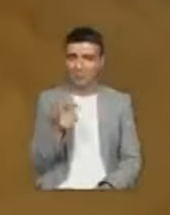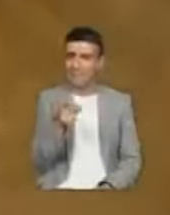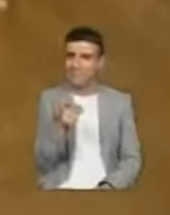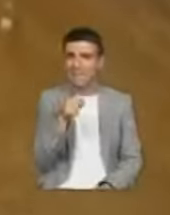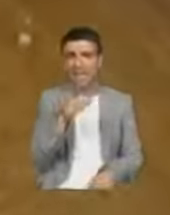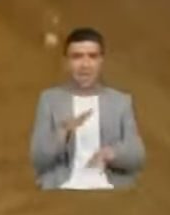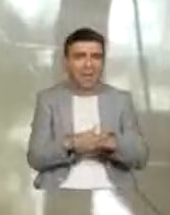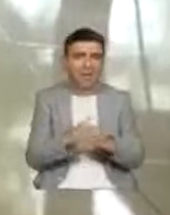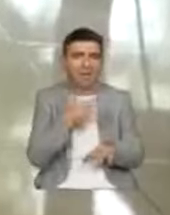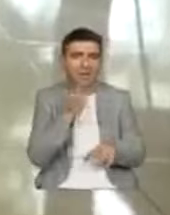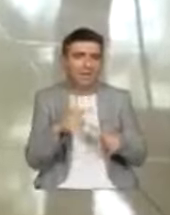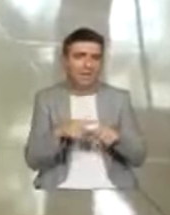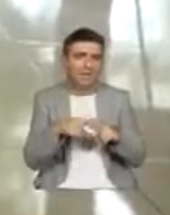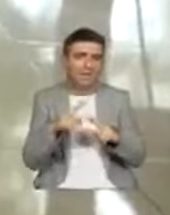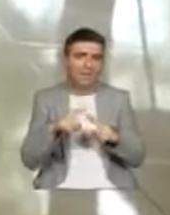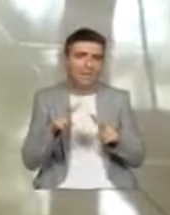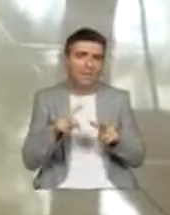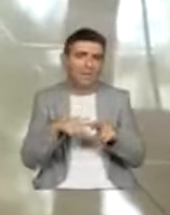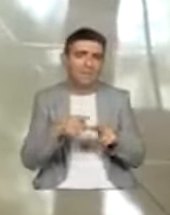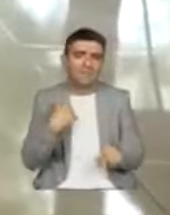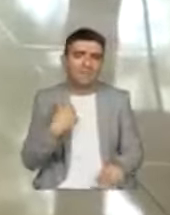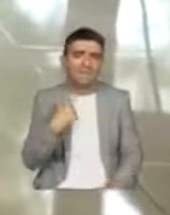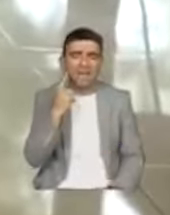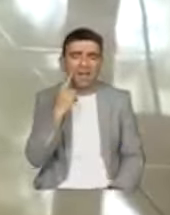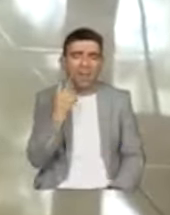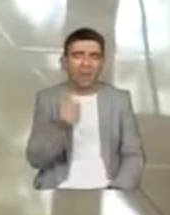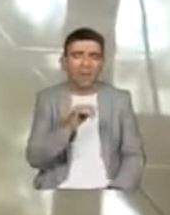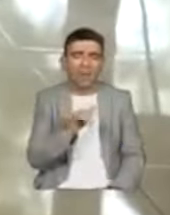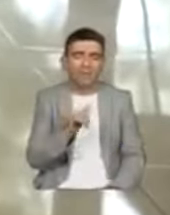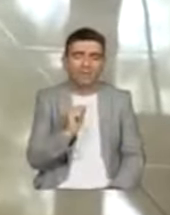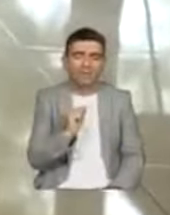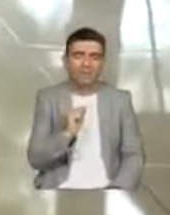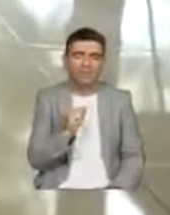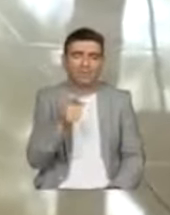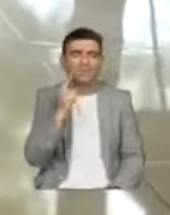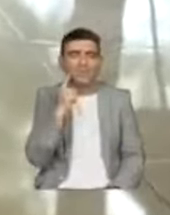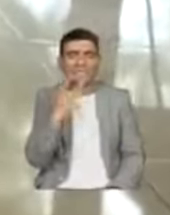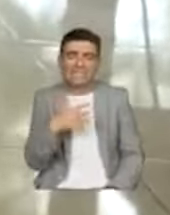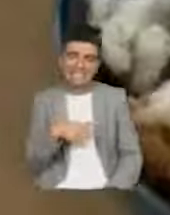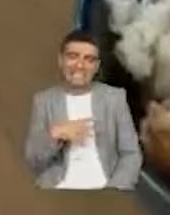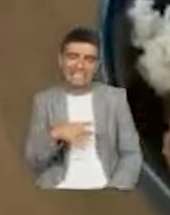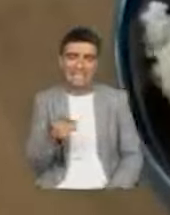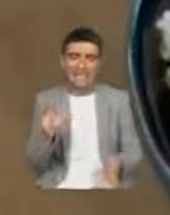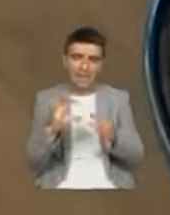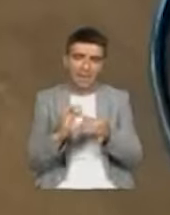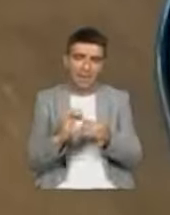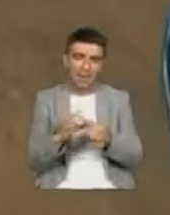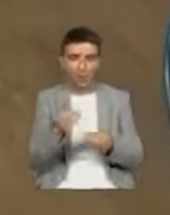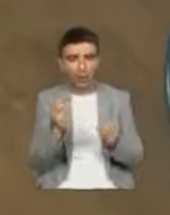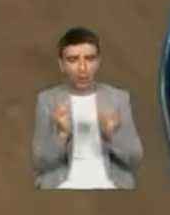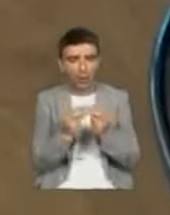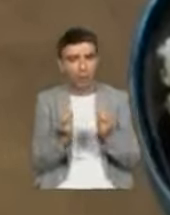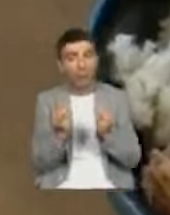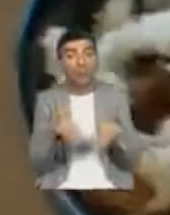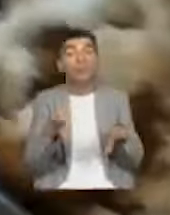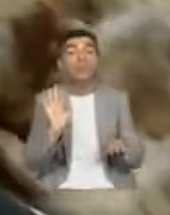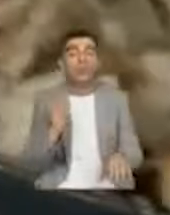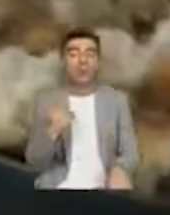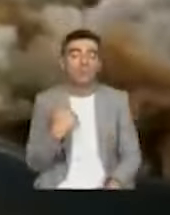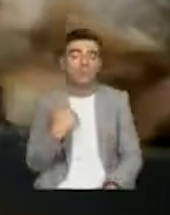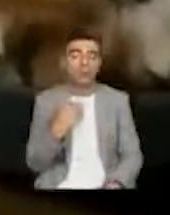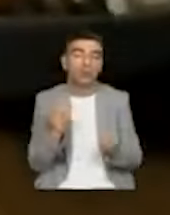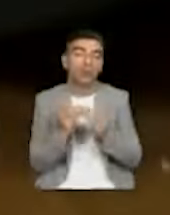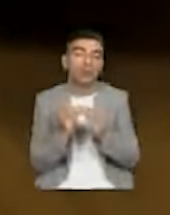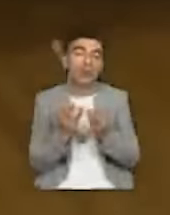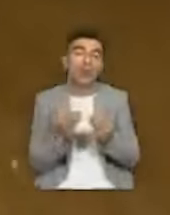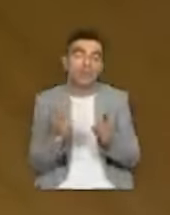nasıl yaparsınız Fatmacığım? Bizimki de tatlı olur. O yüzden o şeker isteğe bağlı. Ama yumurta kırmayız biz.